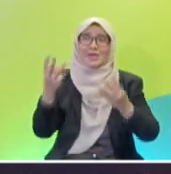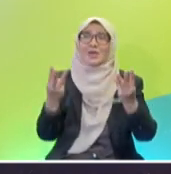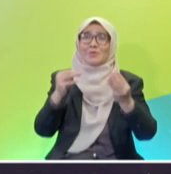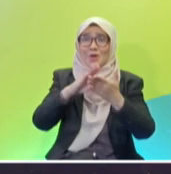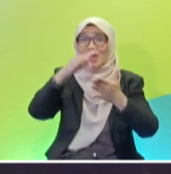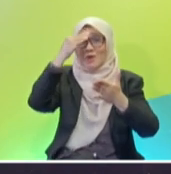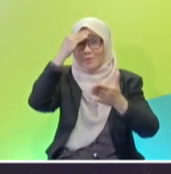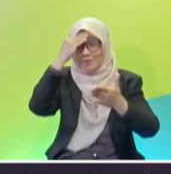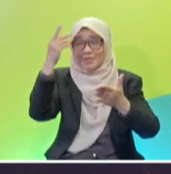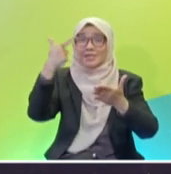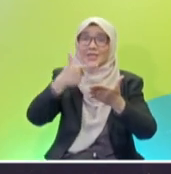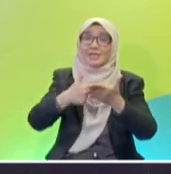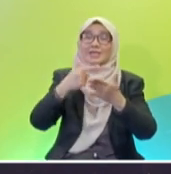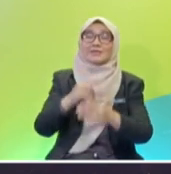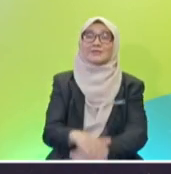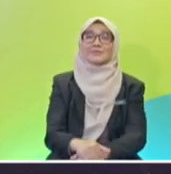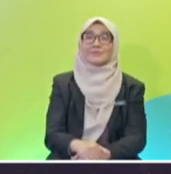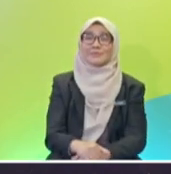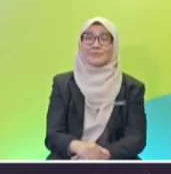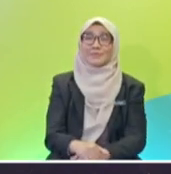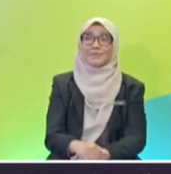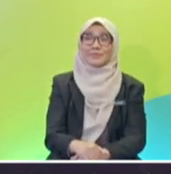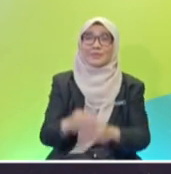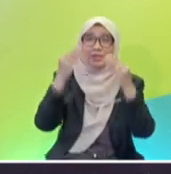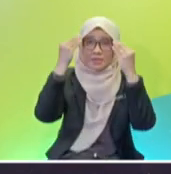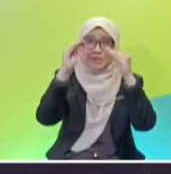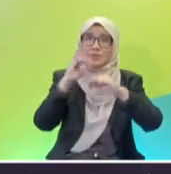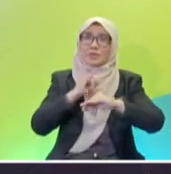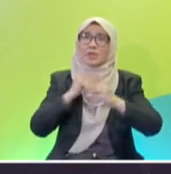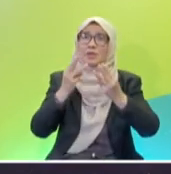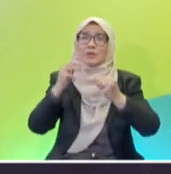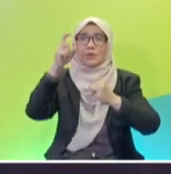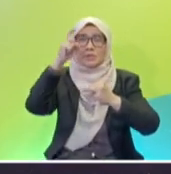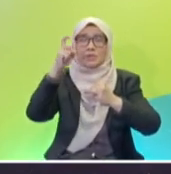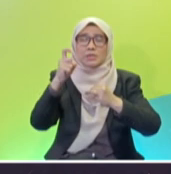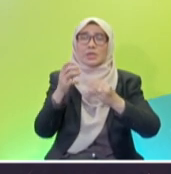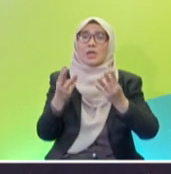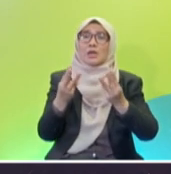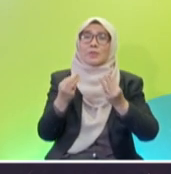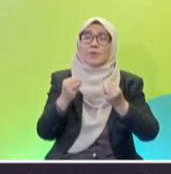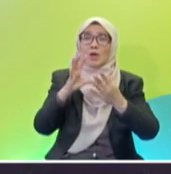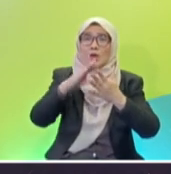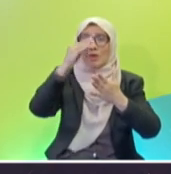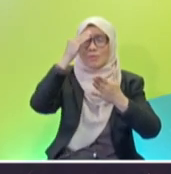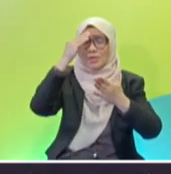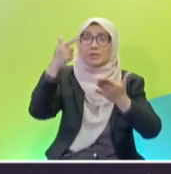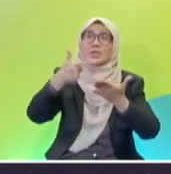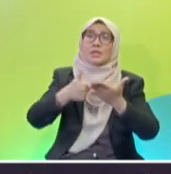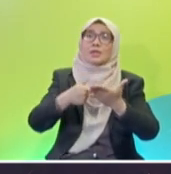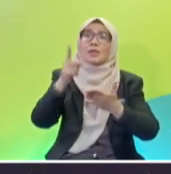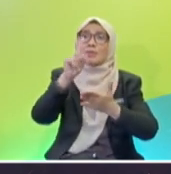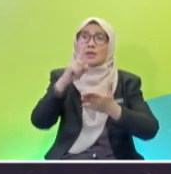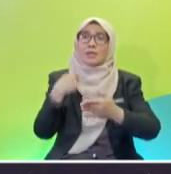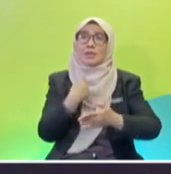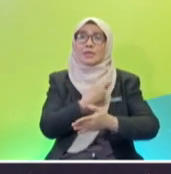kan? Mm-hmm. Nak menjadi seorang murid yang cemerlang kan, cikgu? Yeah. Mereka, saya nak tanyakan untuk mereka, nak belajar lagi lanjut, cikgu. Kat mana kita boleh cari bahan